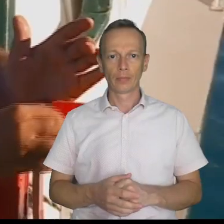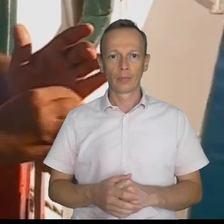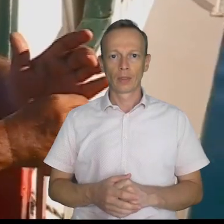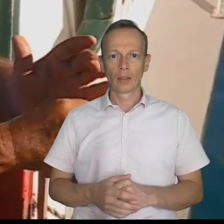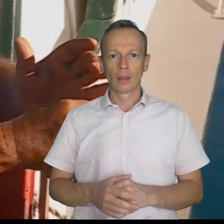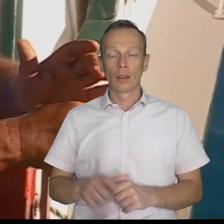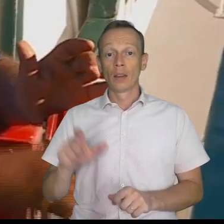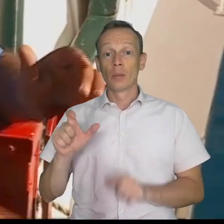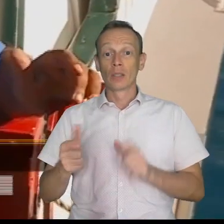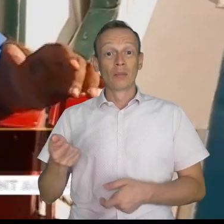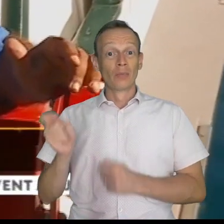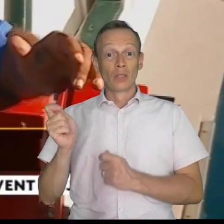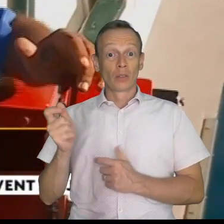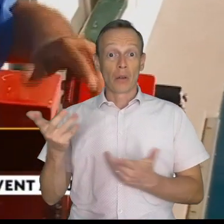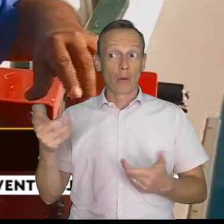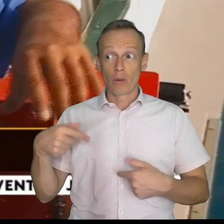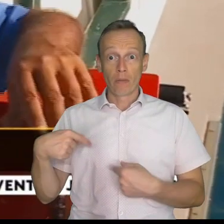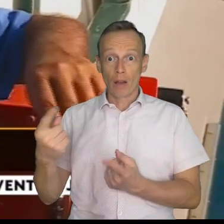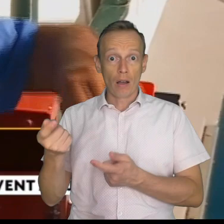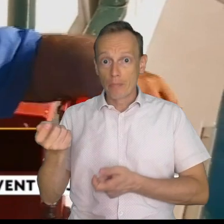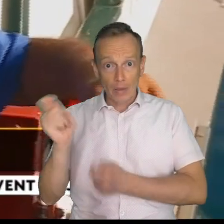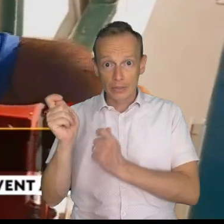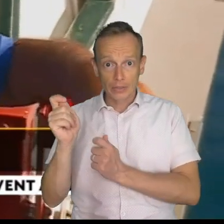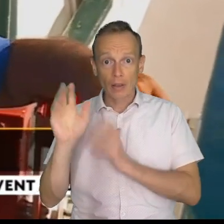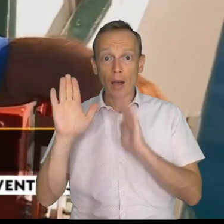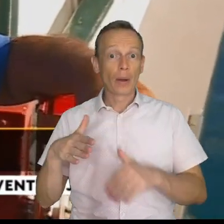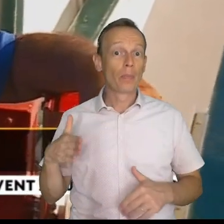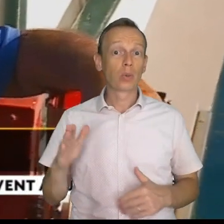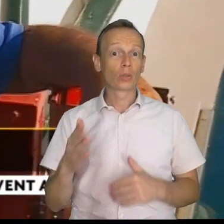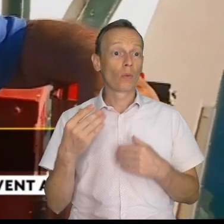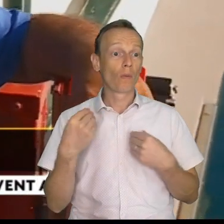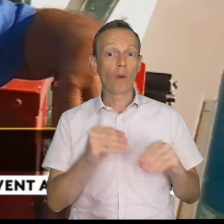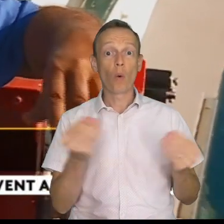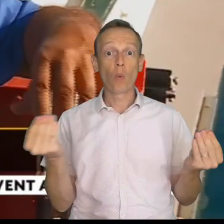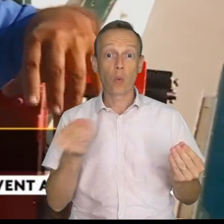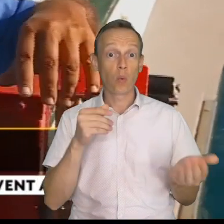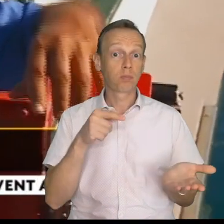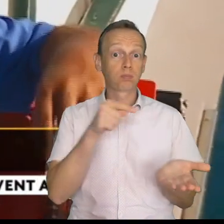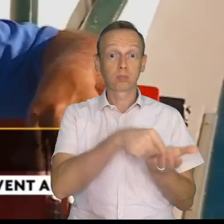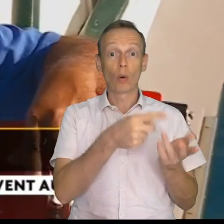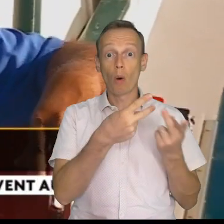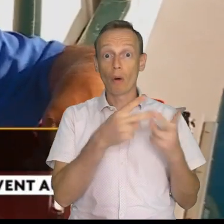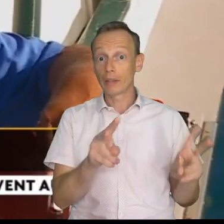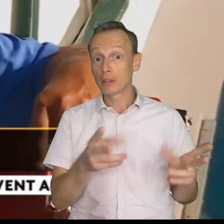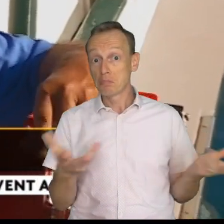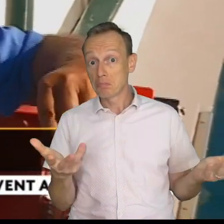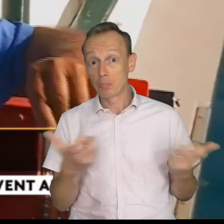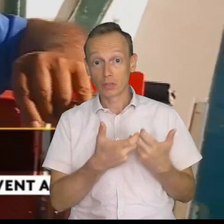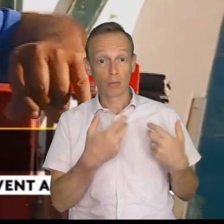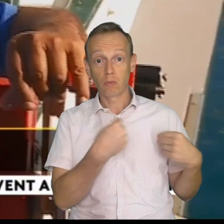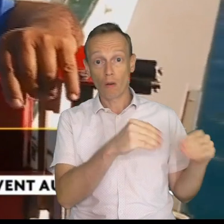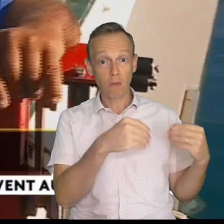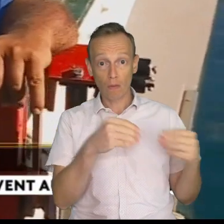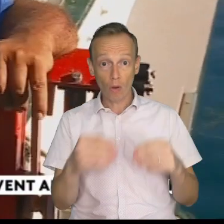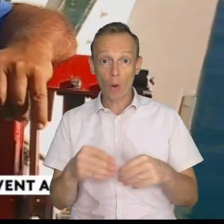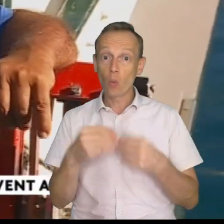pêcheurs, parce qu'eux, ils vont pêcher, ils vendent leurs poissons soit en ville, qu'il des pêcheurs,